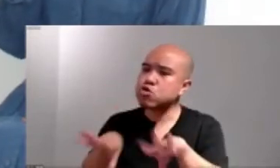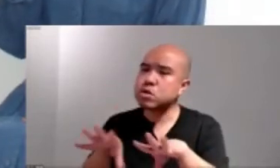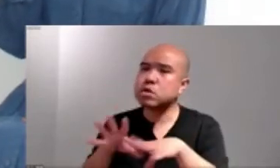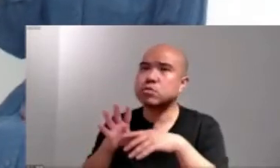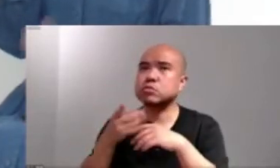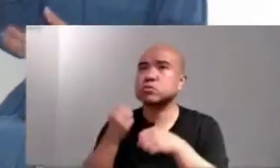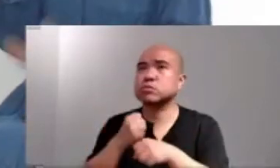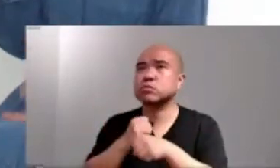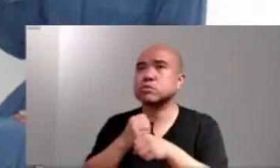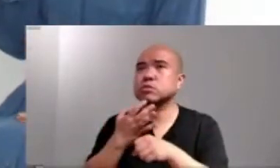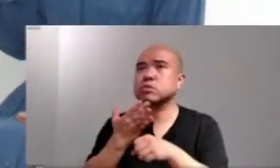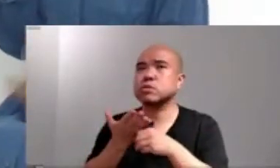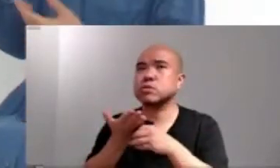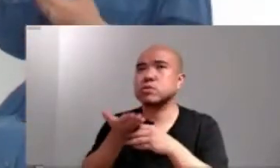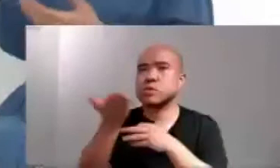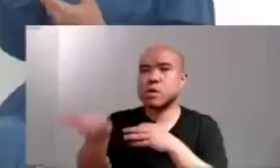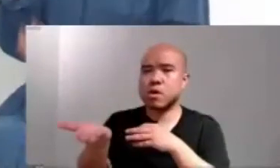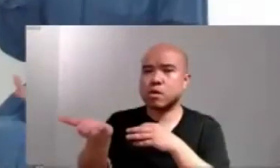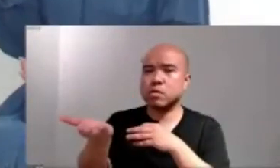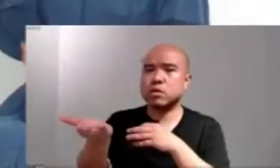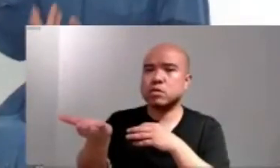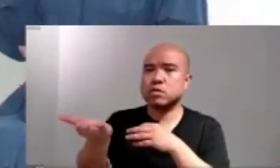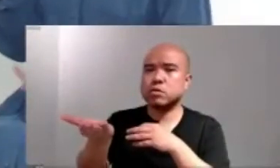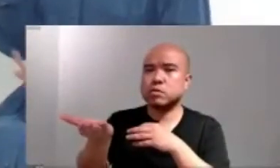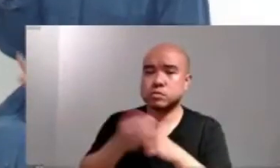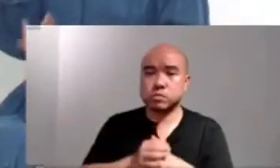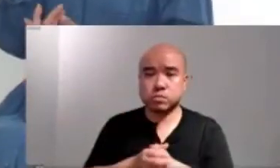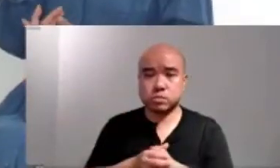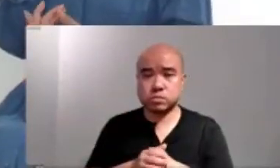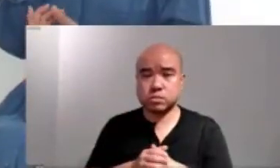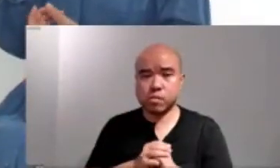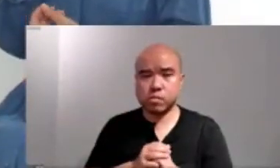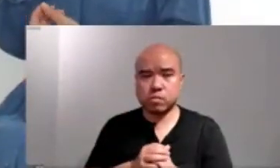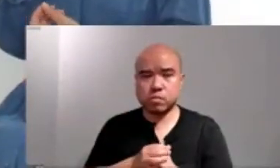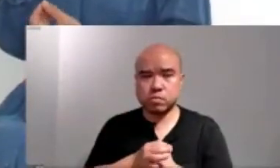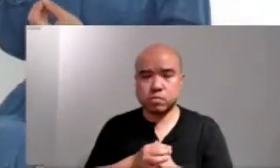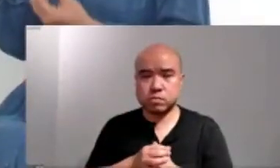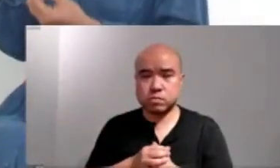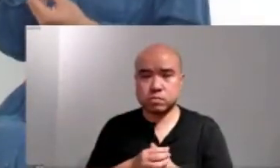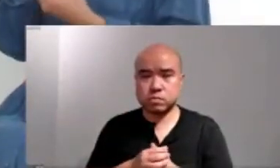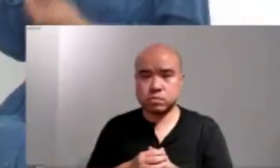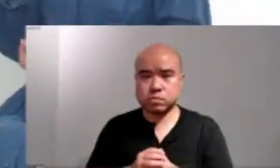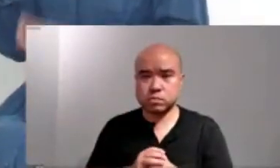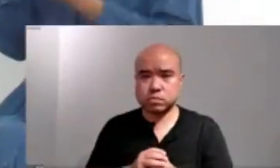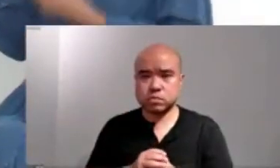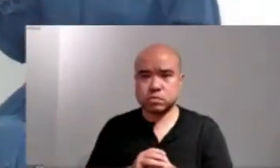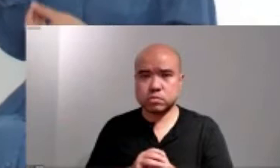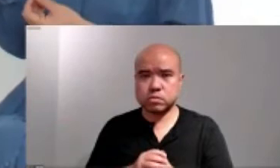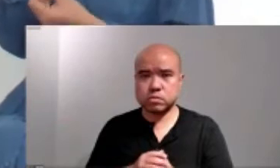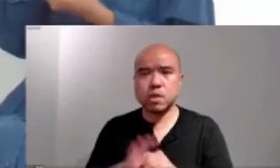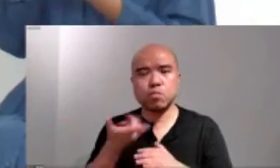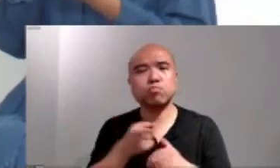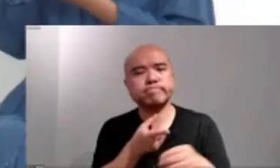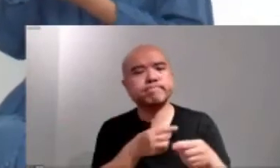可以好官腔咁樣啦。但點解我覺得即係可能依聽到好似好細嘅嘢，但係其實依啲係都係所有任何社企又好 NGO 又